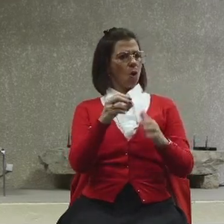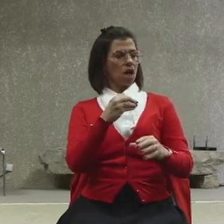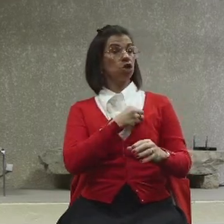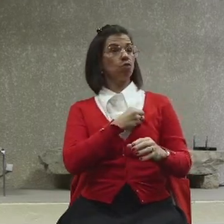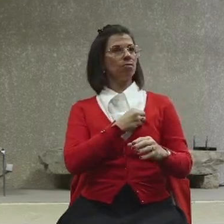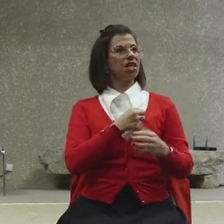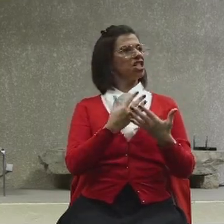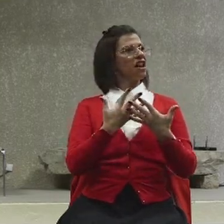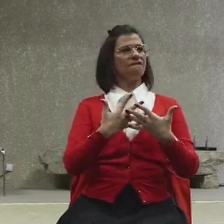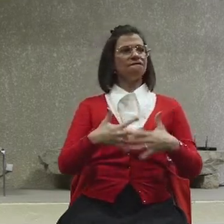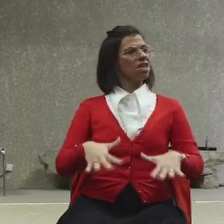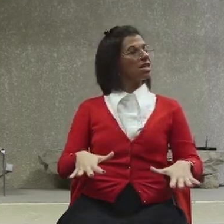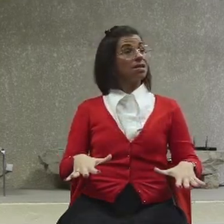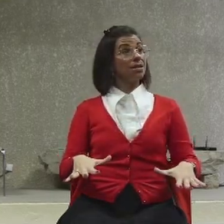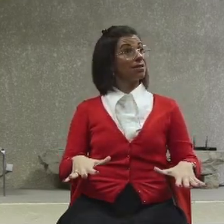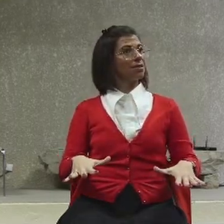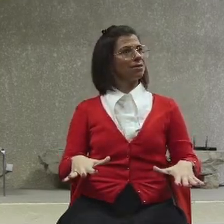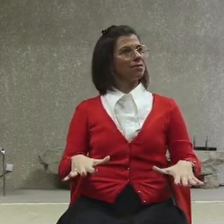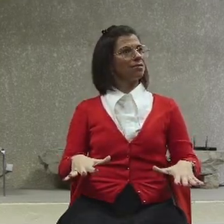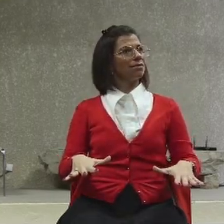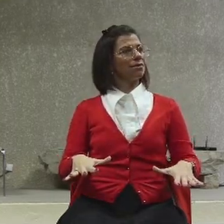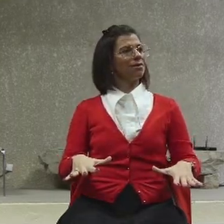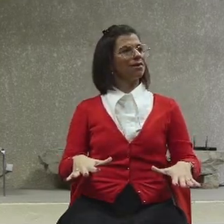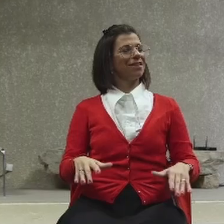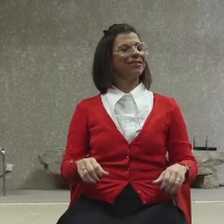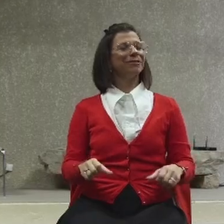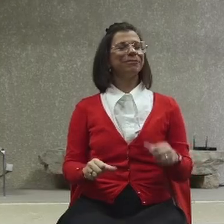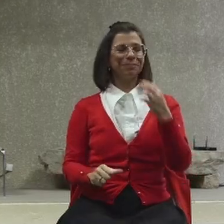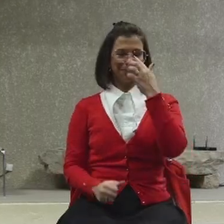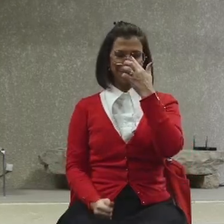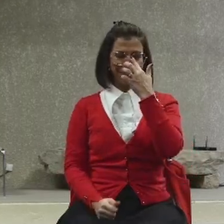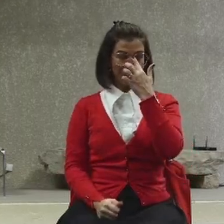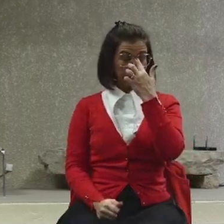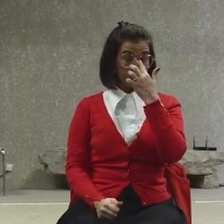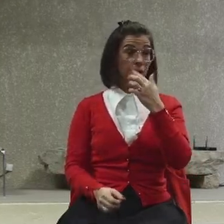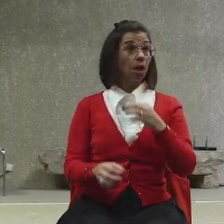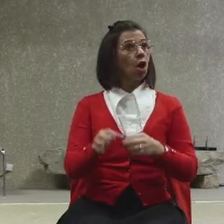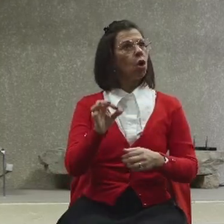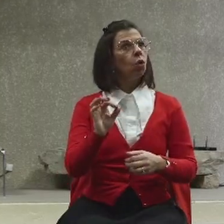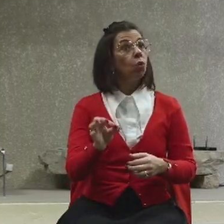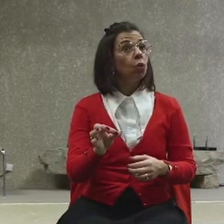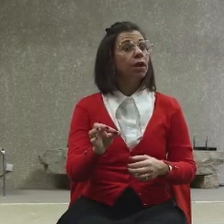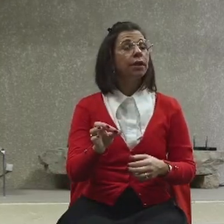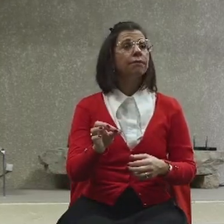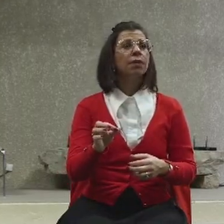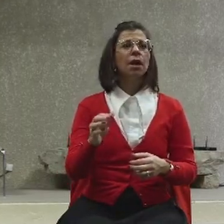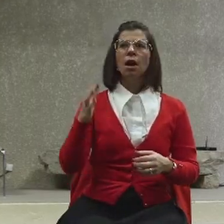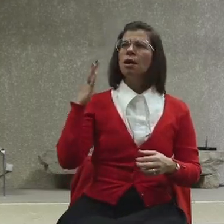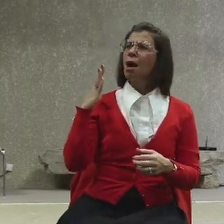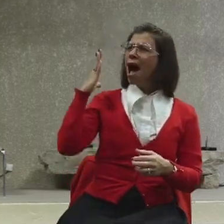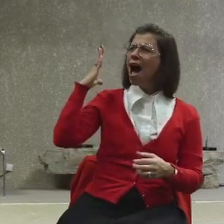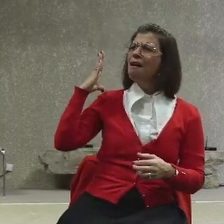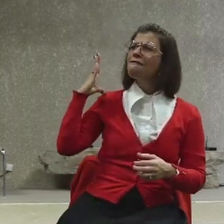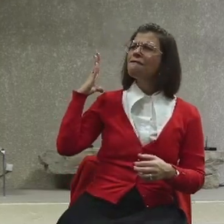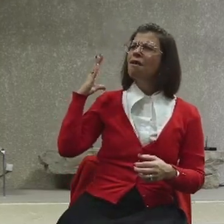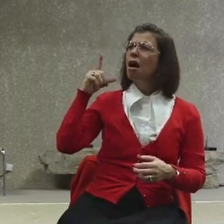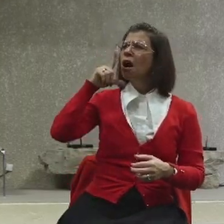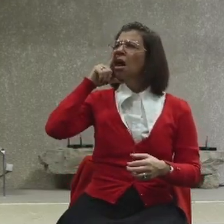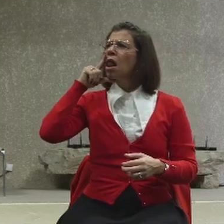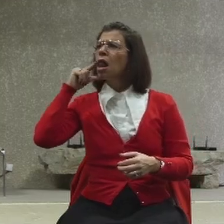ressemblance de Dieu. Tu as été recréé, comme Éphésiens 2,10 nous dit que nous sommes des êtres créés pour des œuvres préparées d'avance